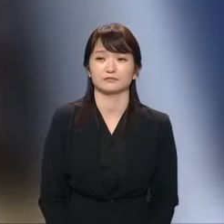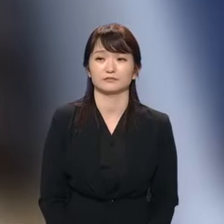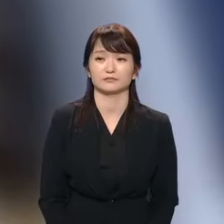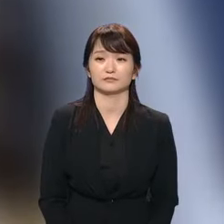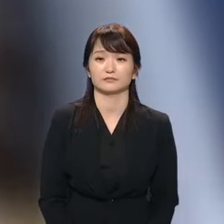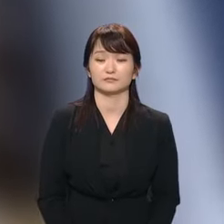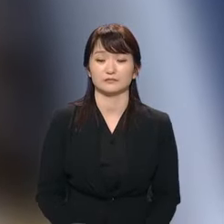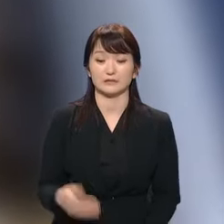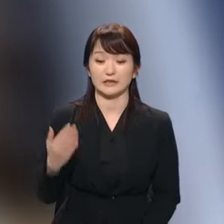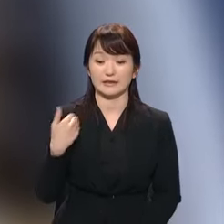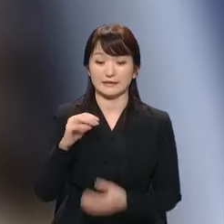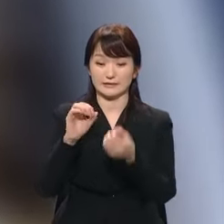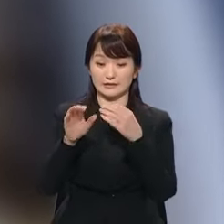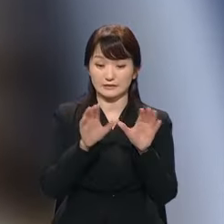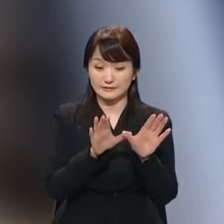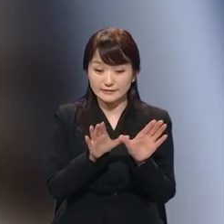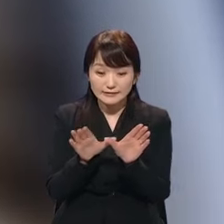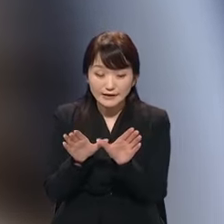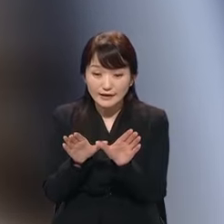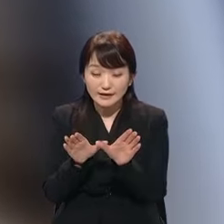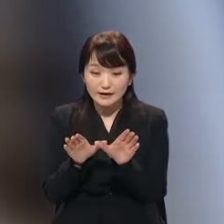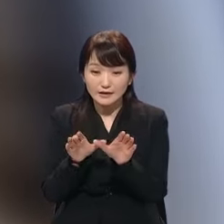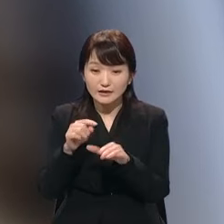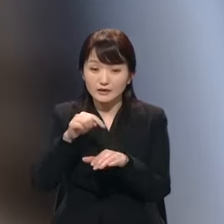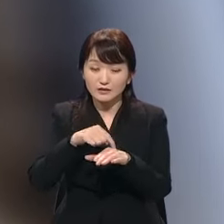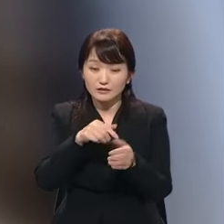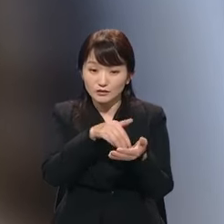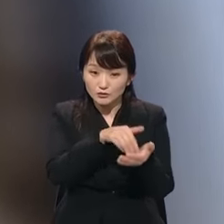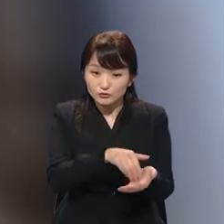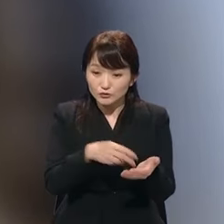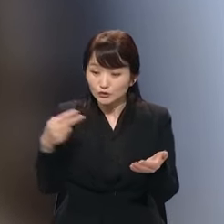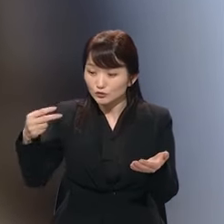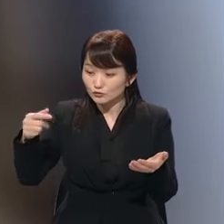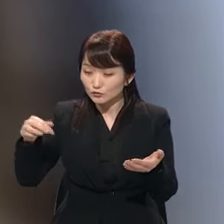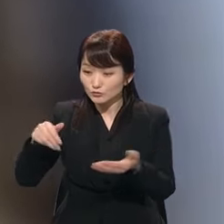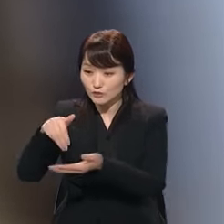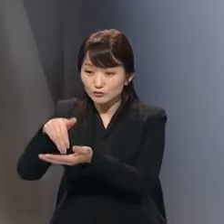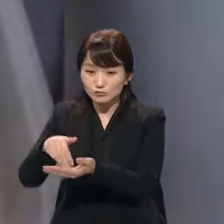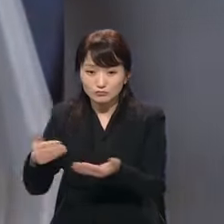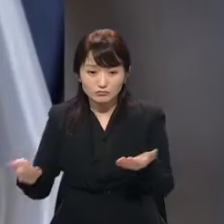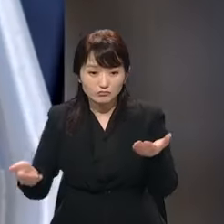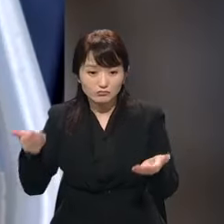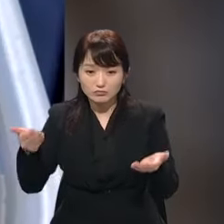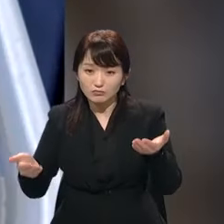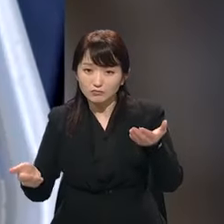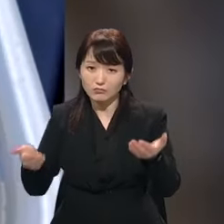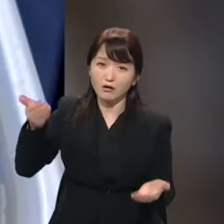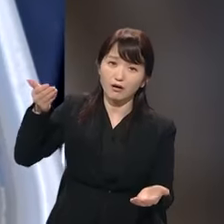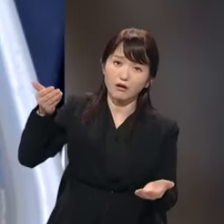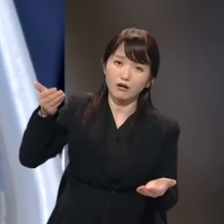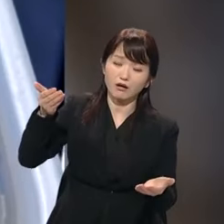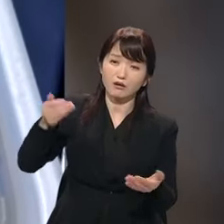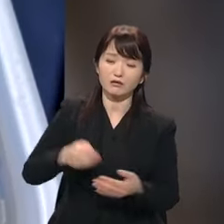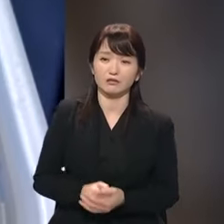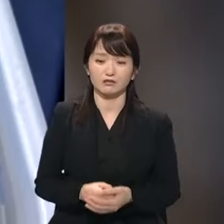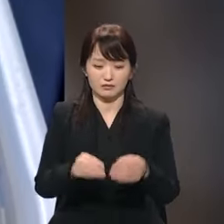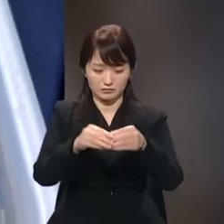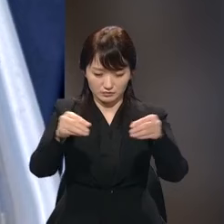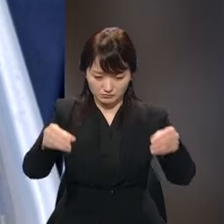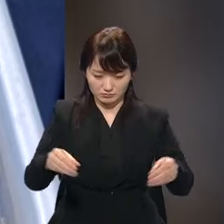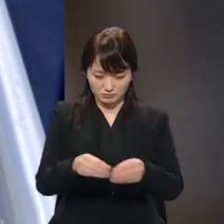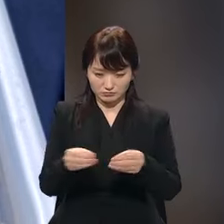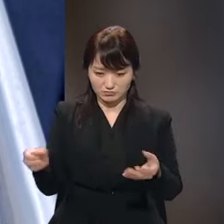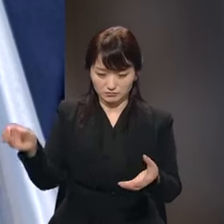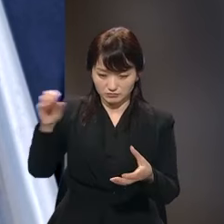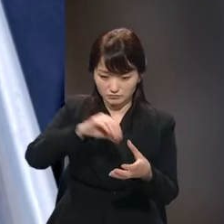개라 그러는데 이 개의 그 껍질 무게하고 뚝배기하고는 이게 무게 감각이 완전히 틀린 거죠. 아마 저걸 갖다 집어넣을 때